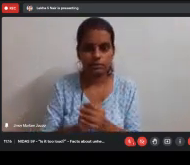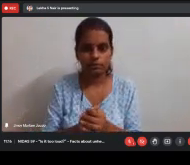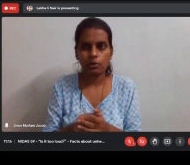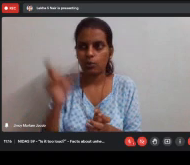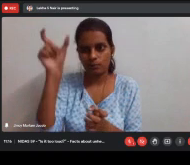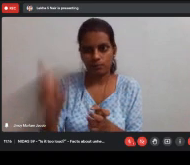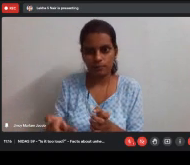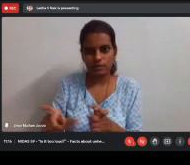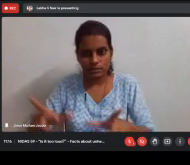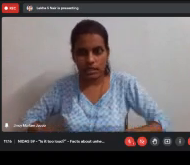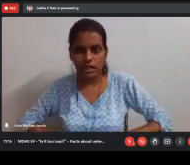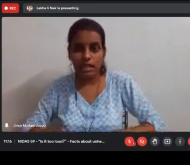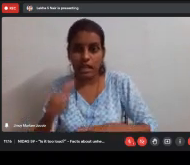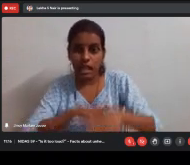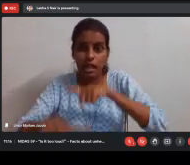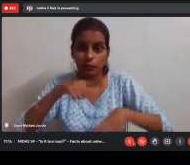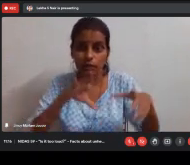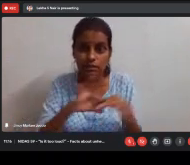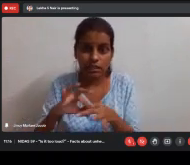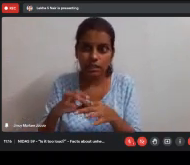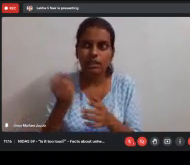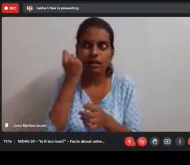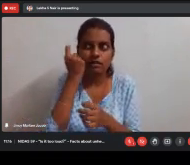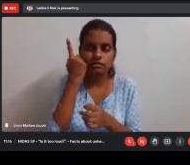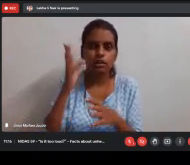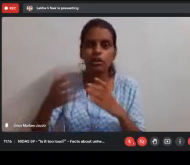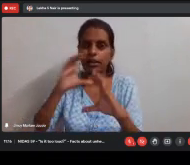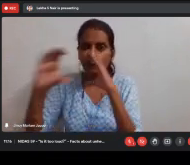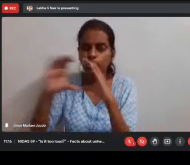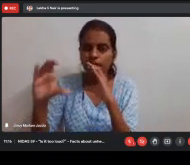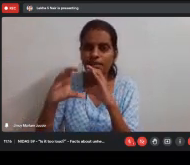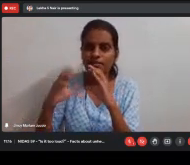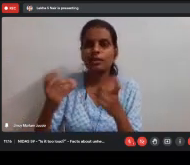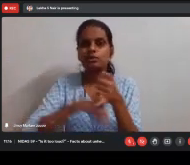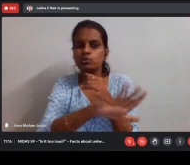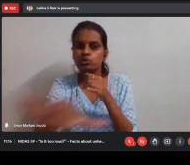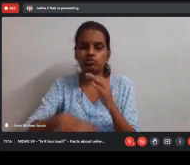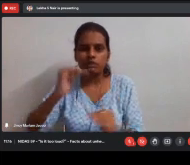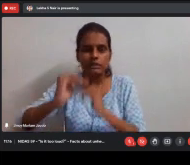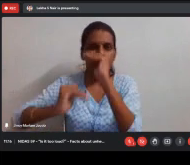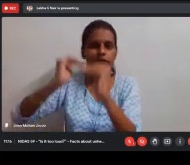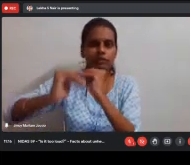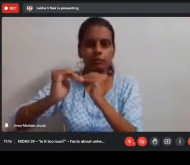ചോദിക്കേണ്ട ആവശ്യം അവിടെ വന്നേക്കാം. സോ നേരിയ തോതിലുള്ള കേൾവി നഷ്ടം പോലും നമുക്ക് കാര്യമായിട്ടുള്ള സ്വാധീനം